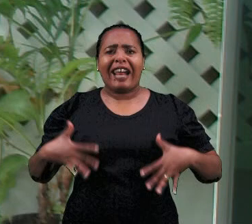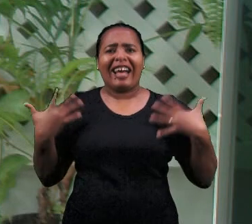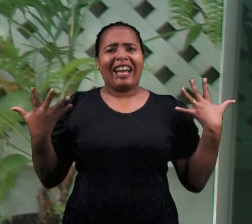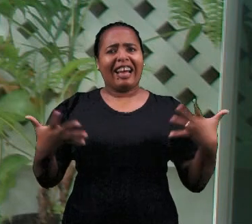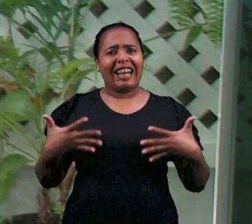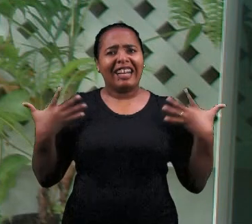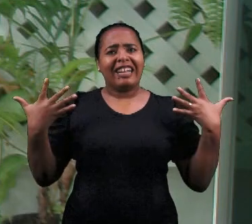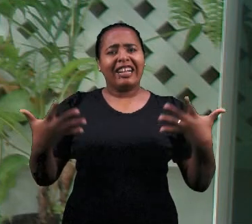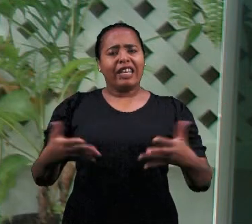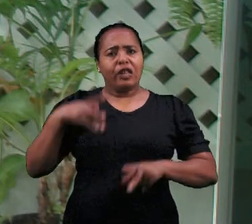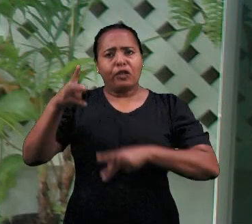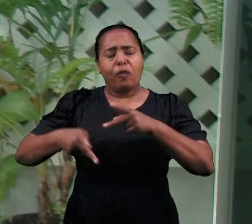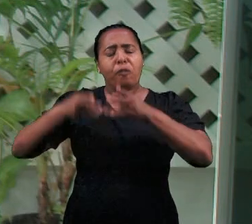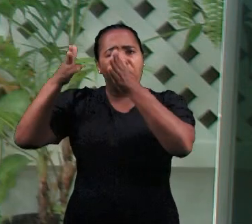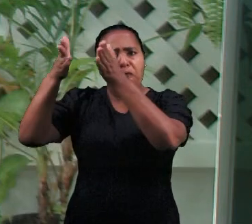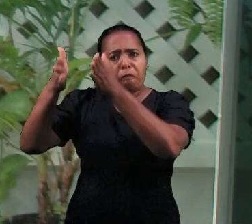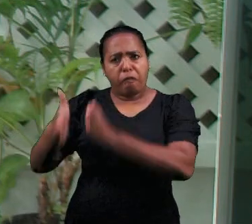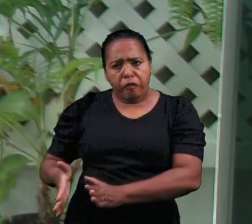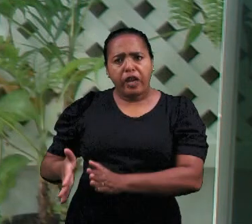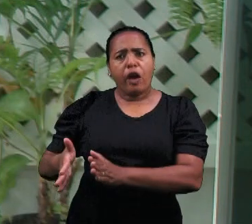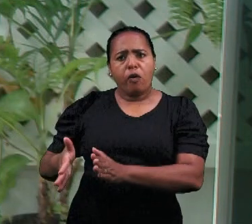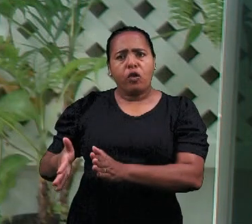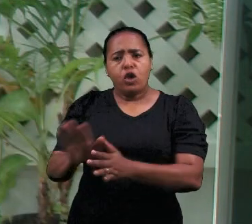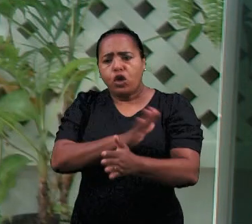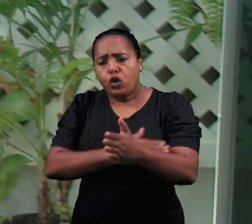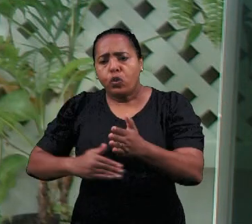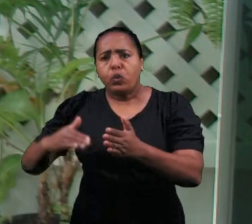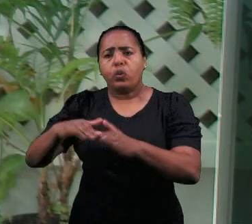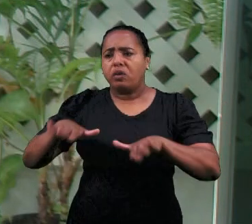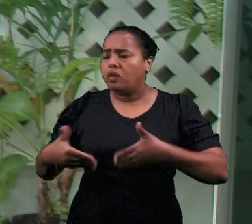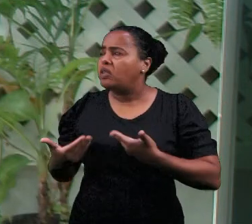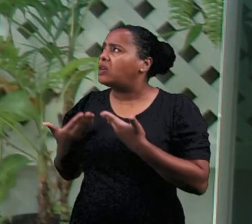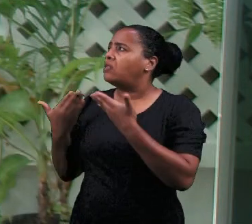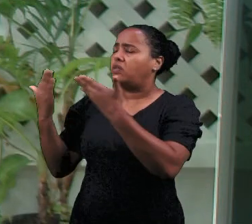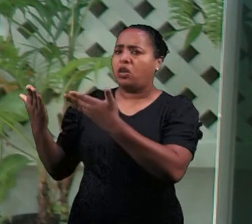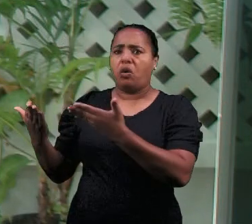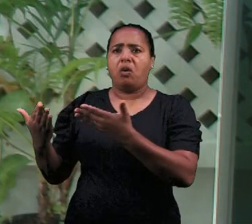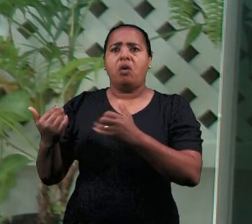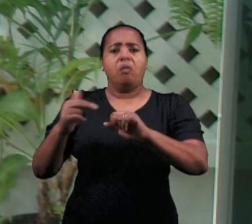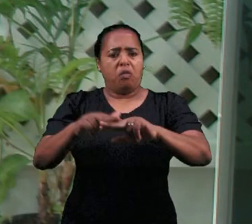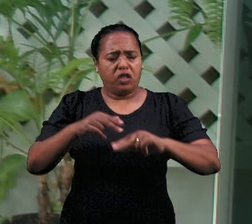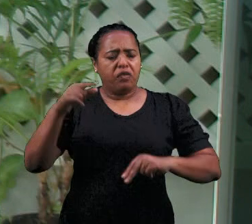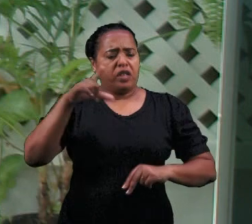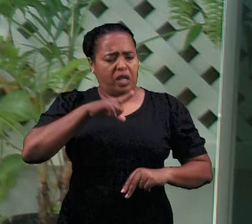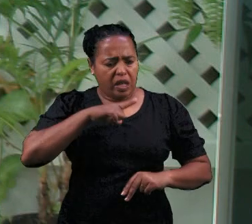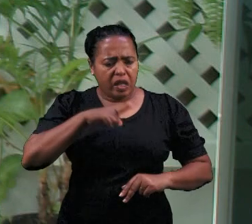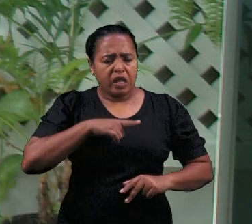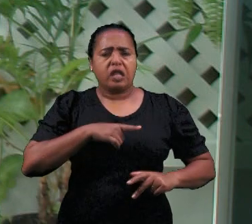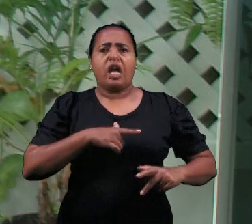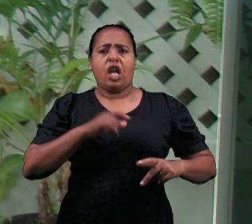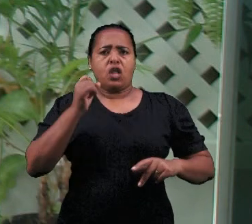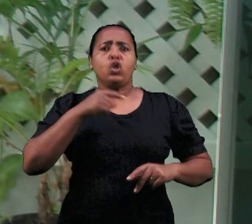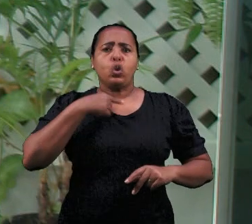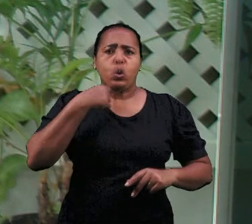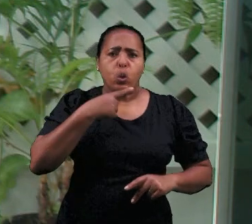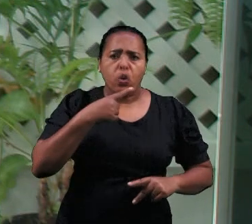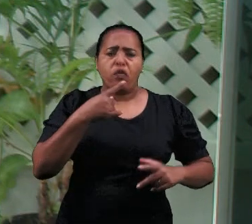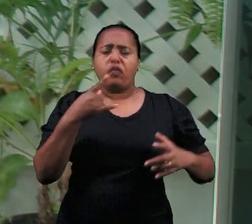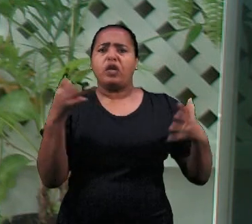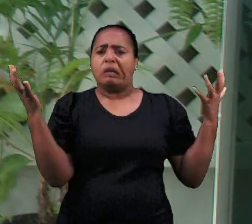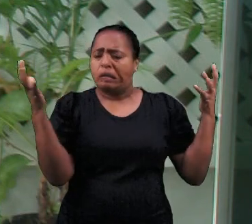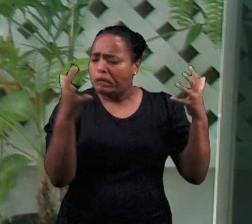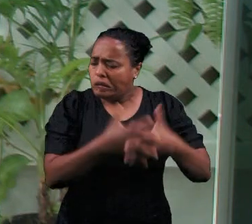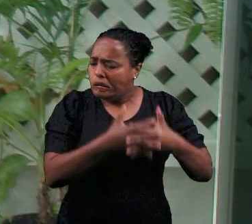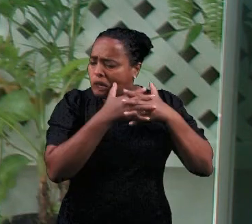enlever la joie de ceux qui font tout pour la gloire du Seigneur. Va apporter le